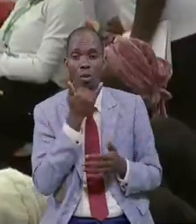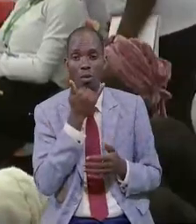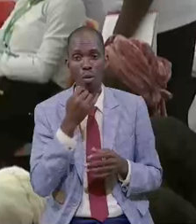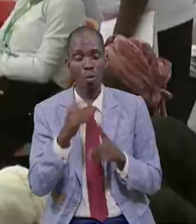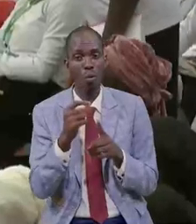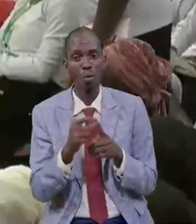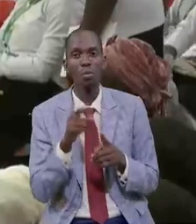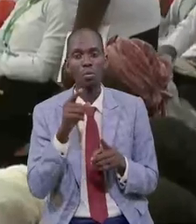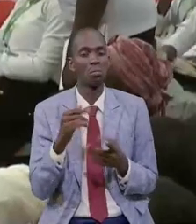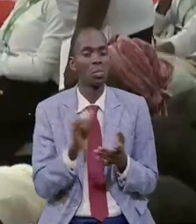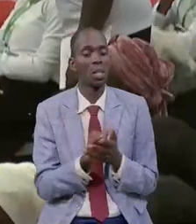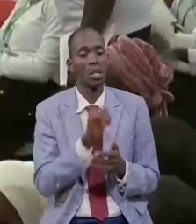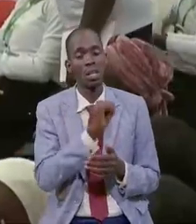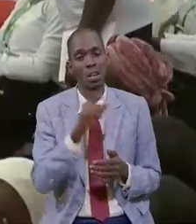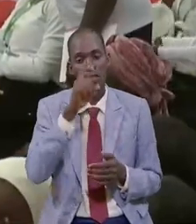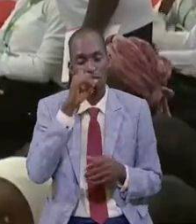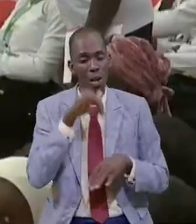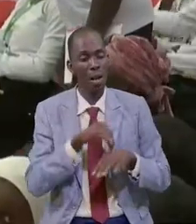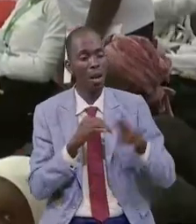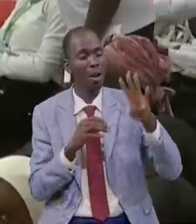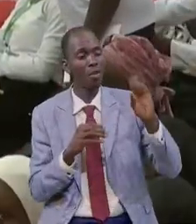essensé pour toujours